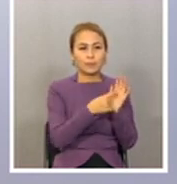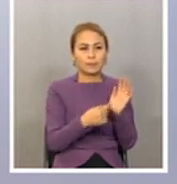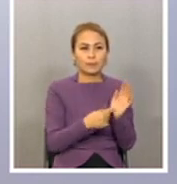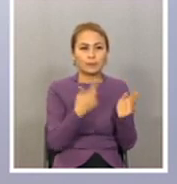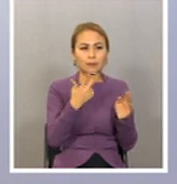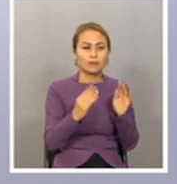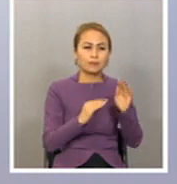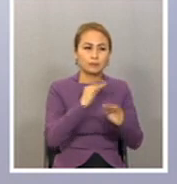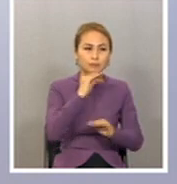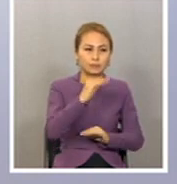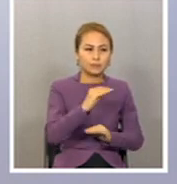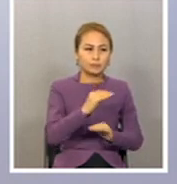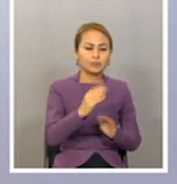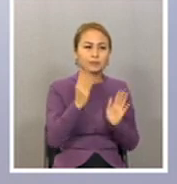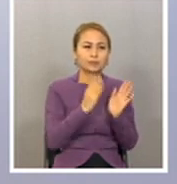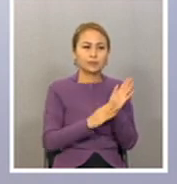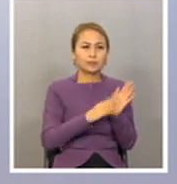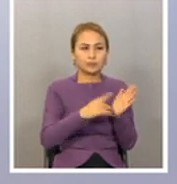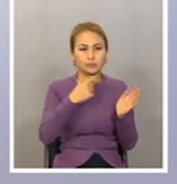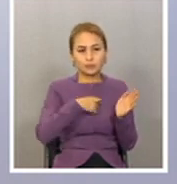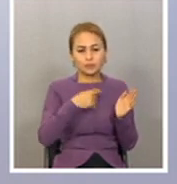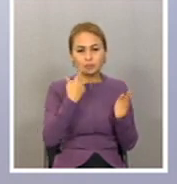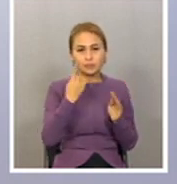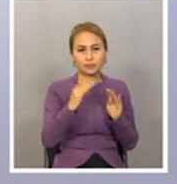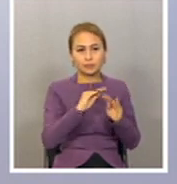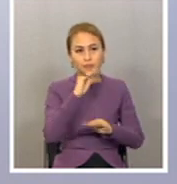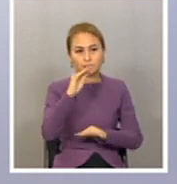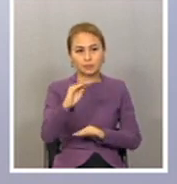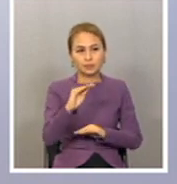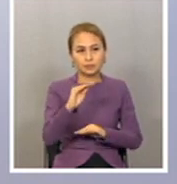береміз және 90-ның өзіне 1-ден береміз, е?